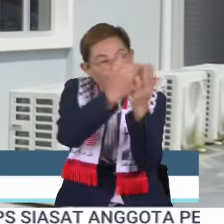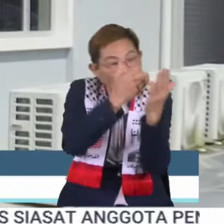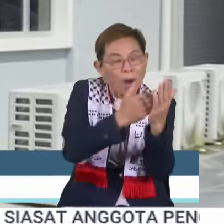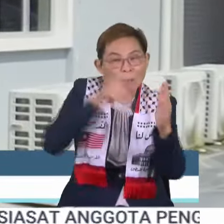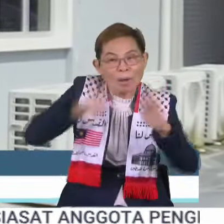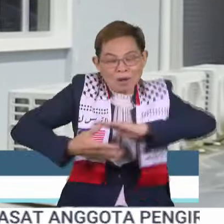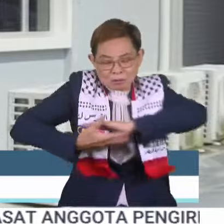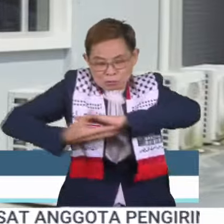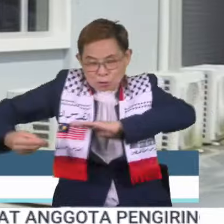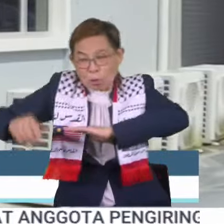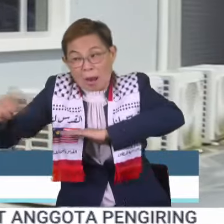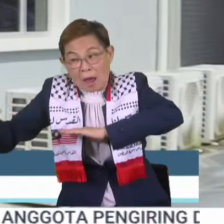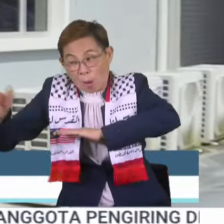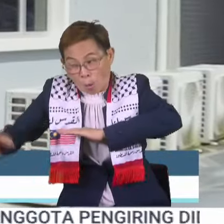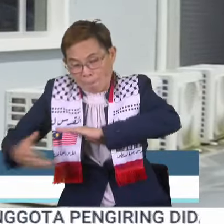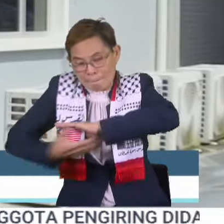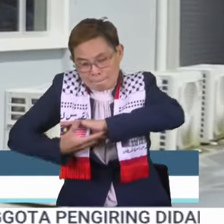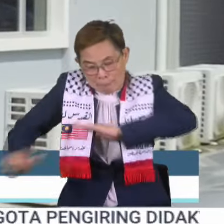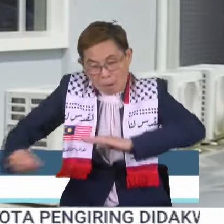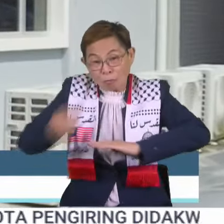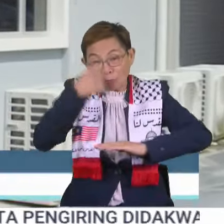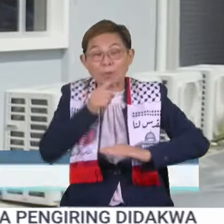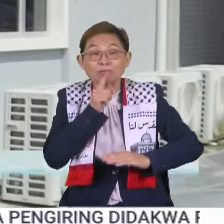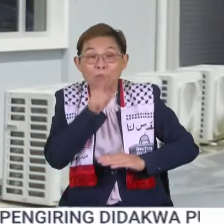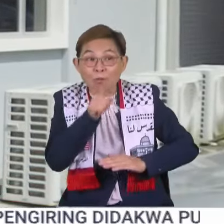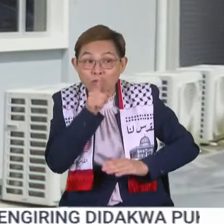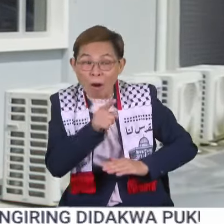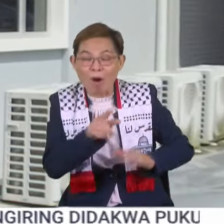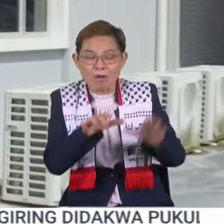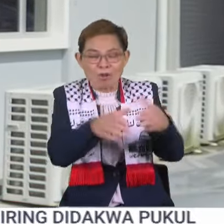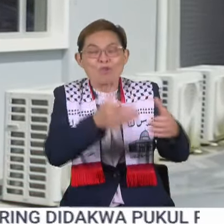dicontohi oleh pihak-pihak lain dalam memastikan golongan muda